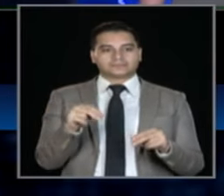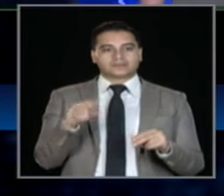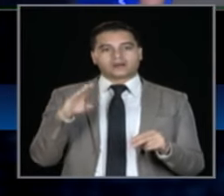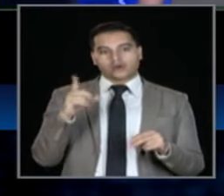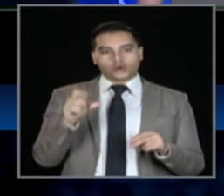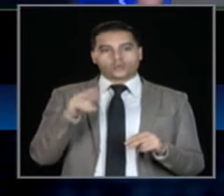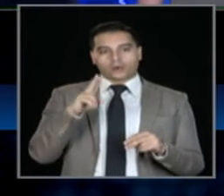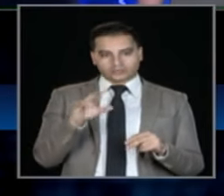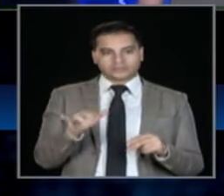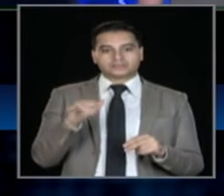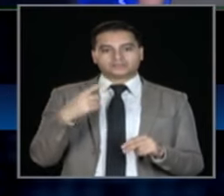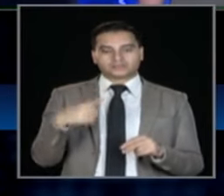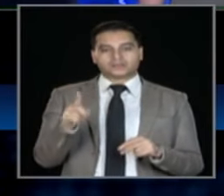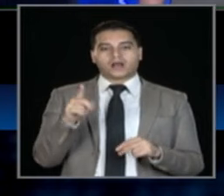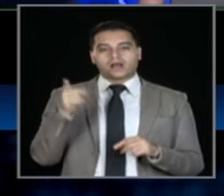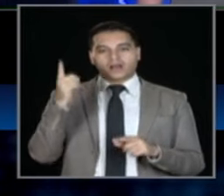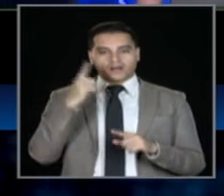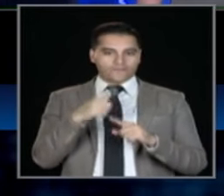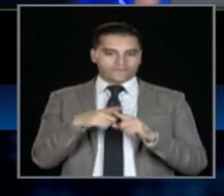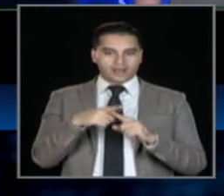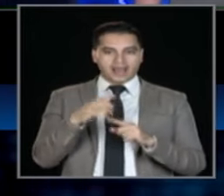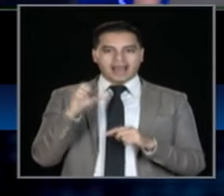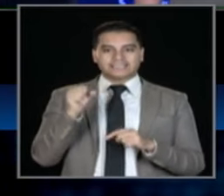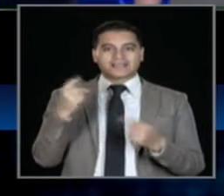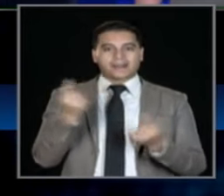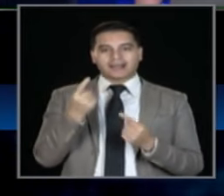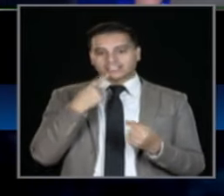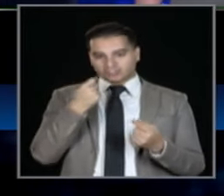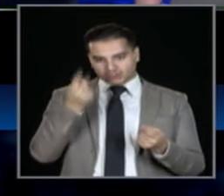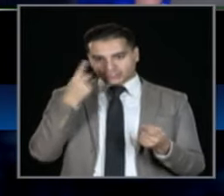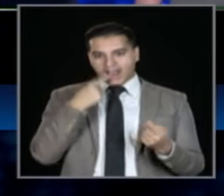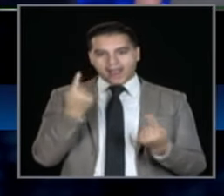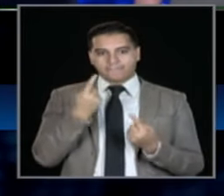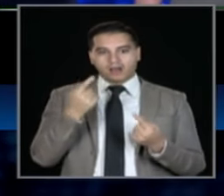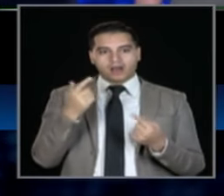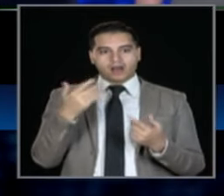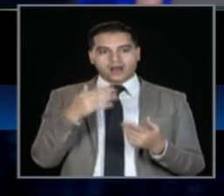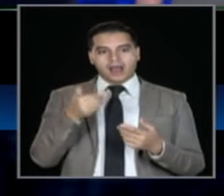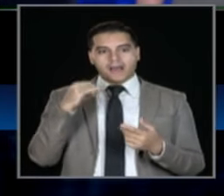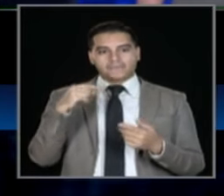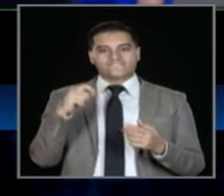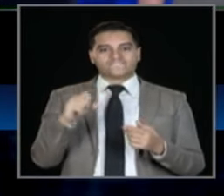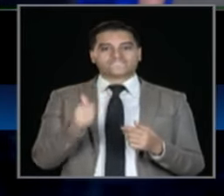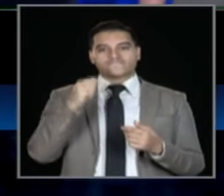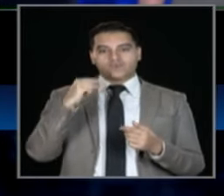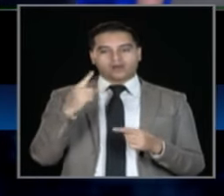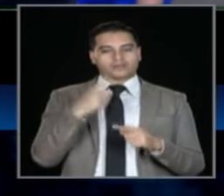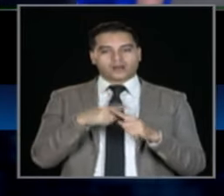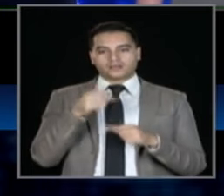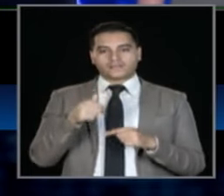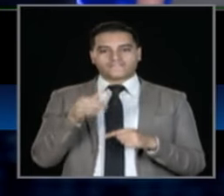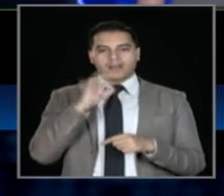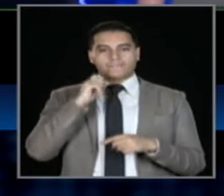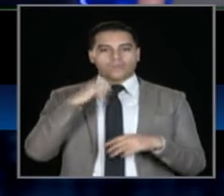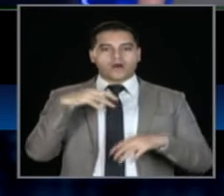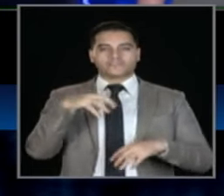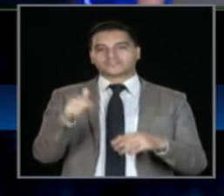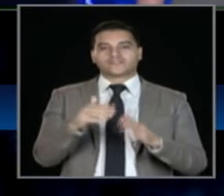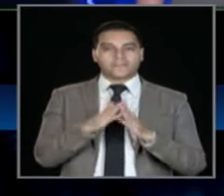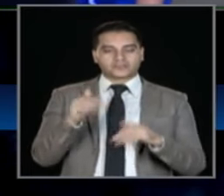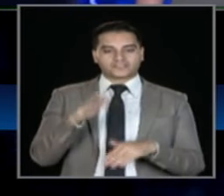كرواتية. صح. الأحزان العادية قصيدة لشاعر عامية راحل، فمن هو؟ أحمد فؤاد نجم. غلط. في أي محافظة مصرية